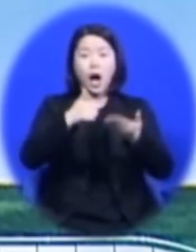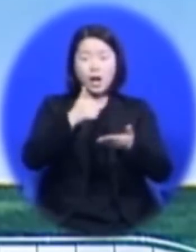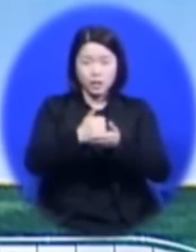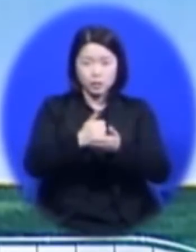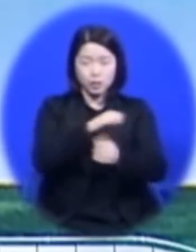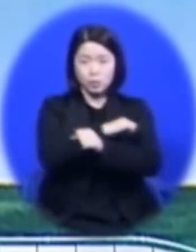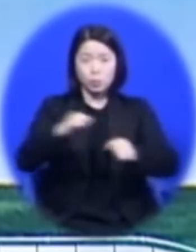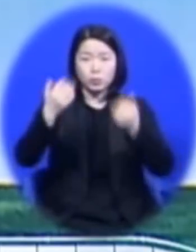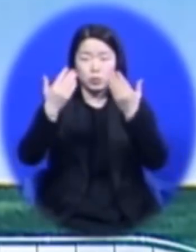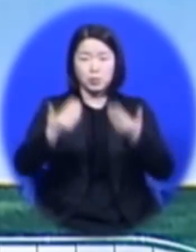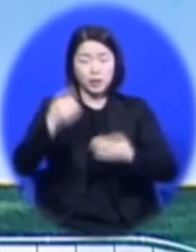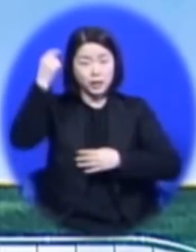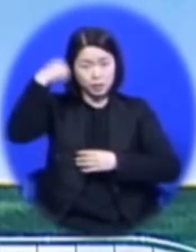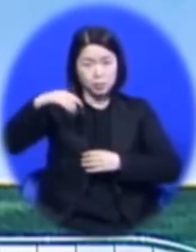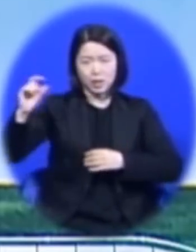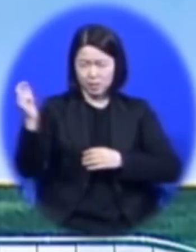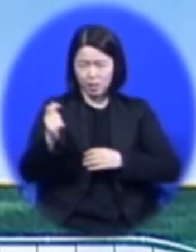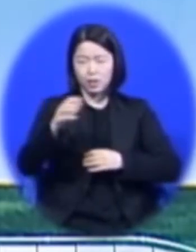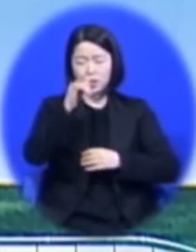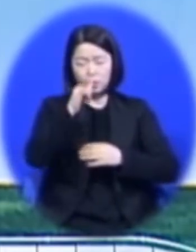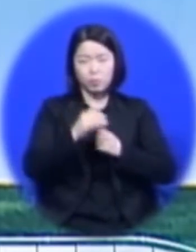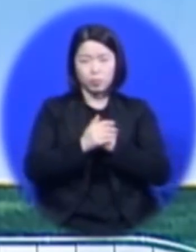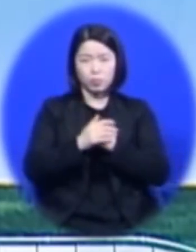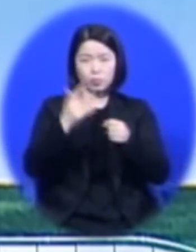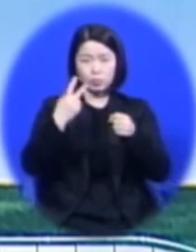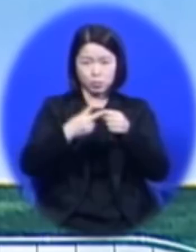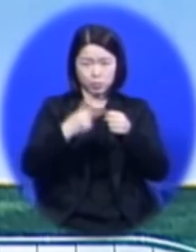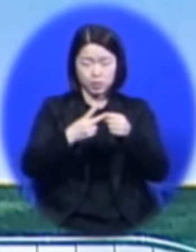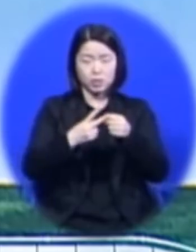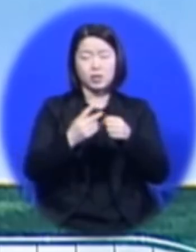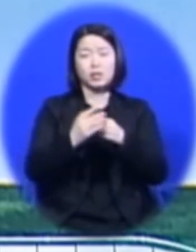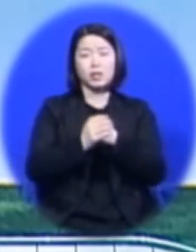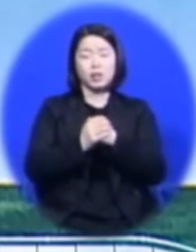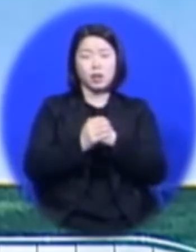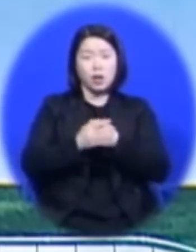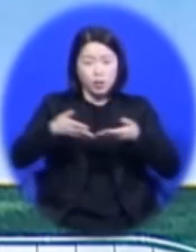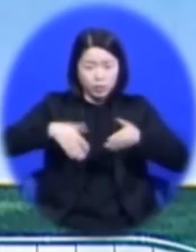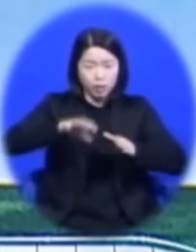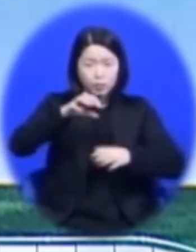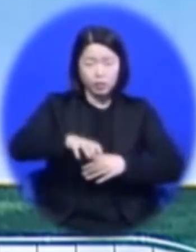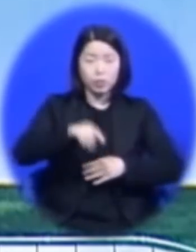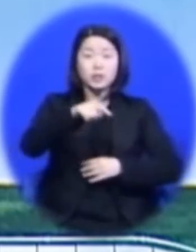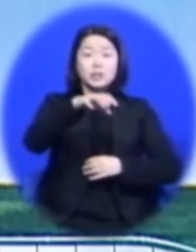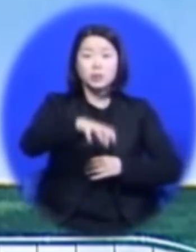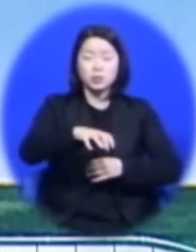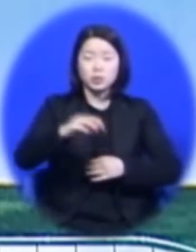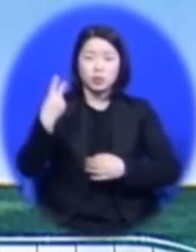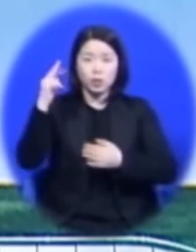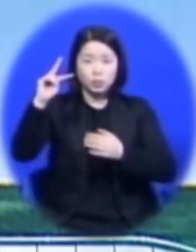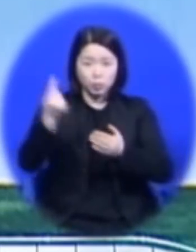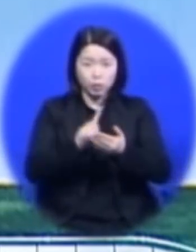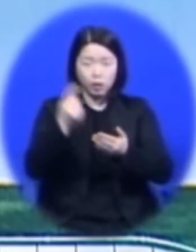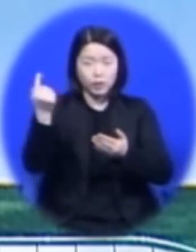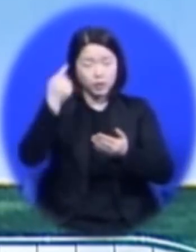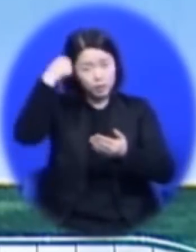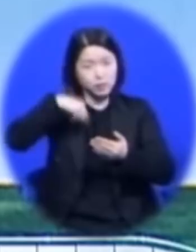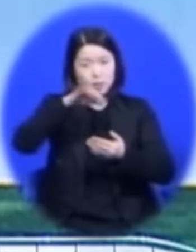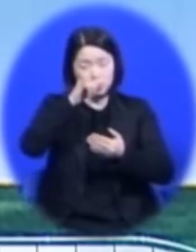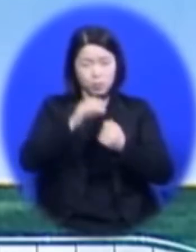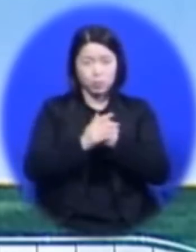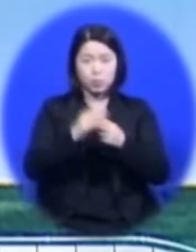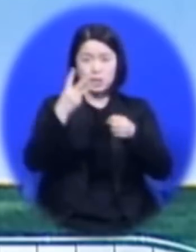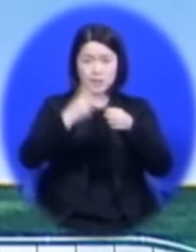용서 받았다는 느낌이 강하게 들었다 두번째 고냥 바로 거기로 돌아왔다는 느낌을 받았다